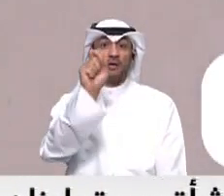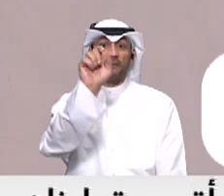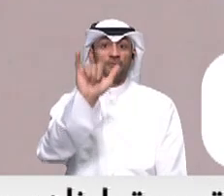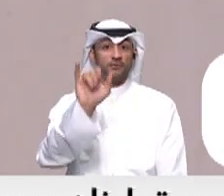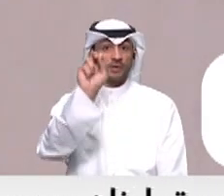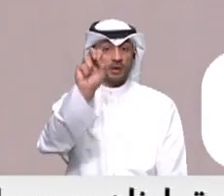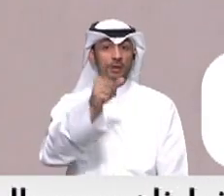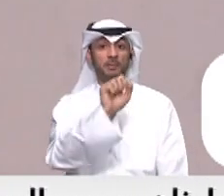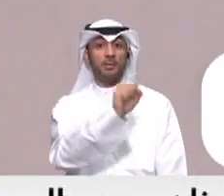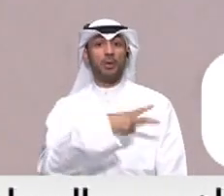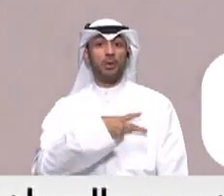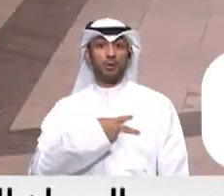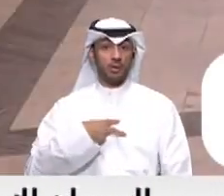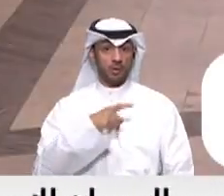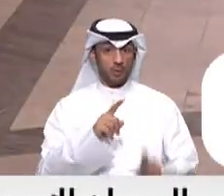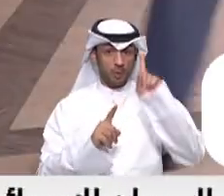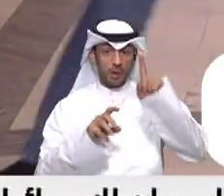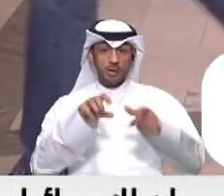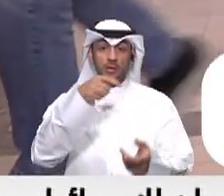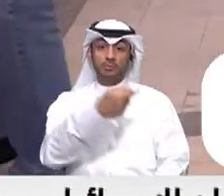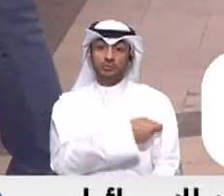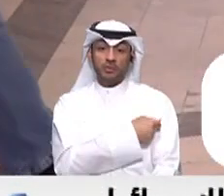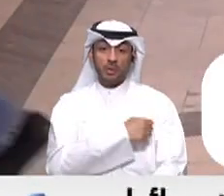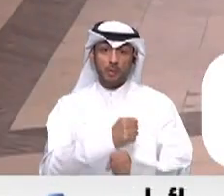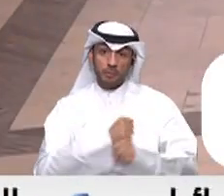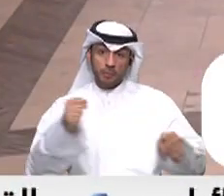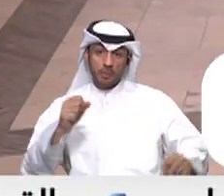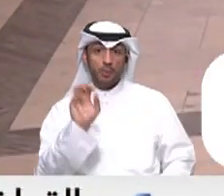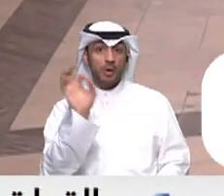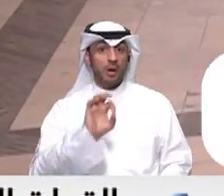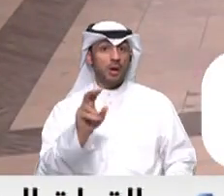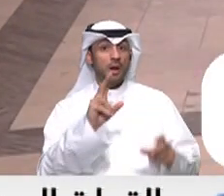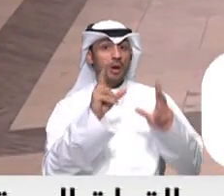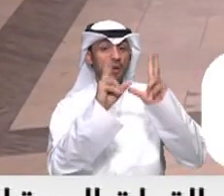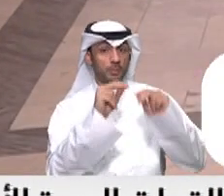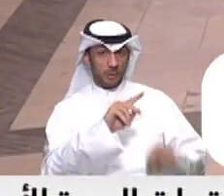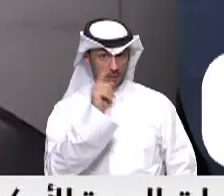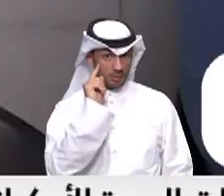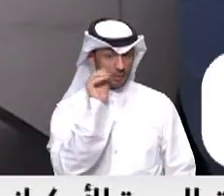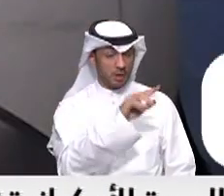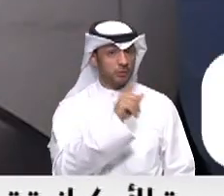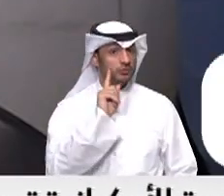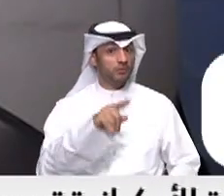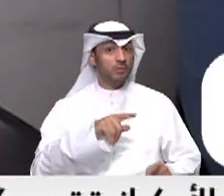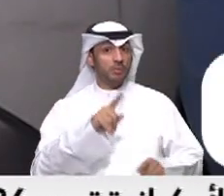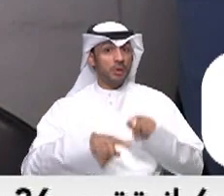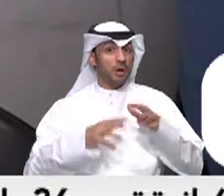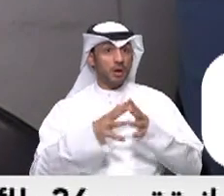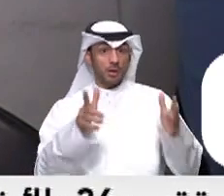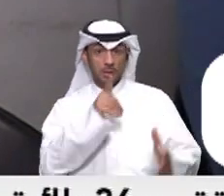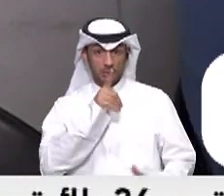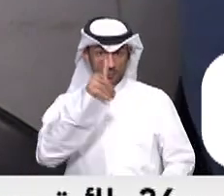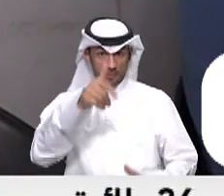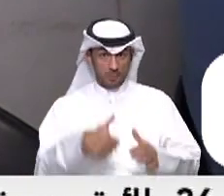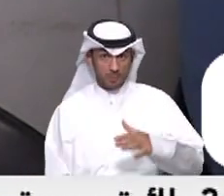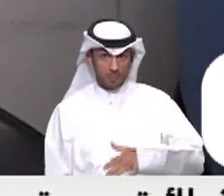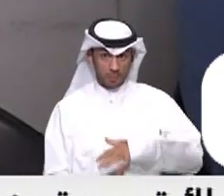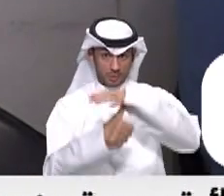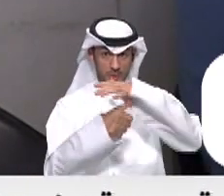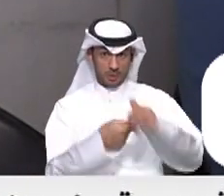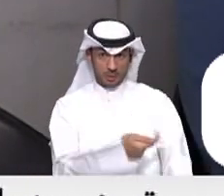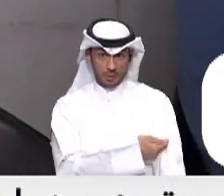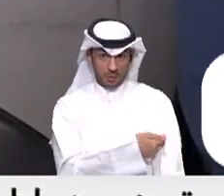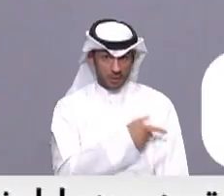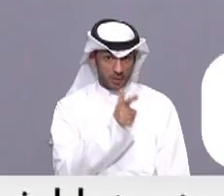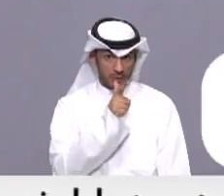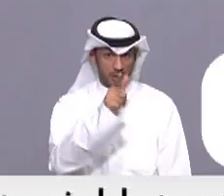هي واحدة من مستشفيات بيروت التي تحضرت للأسوأ، ولكن يؤكد مدير المشفى أن الصمود لن